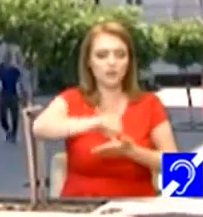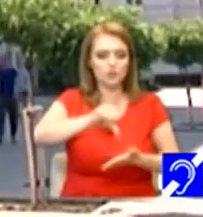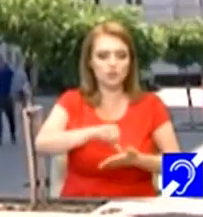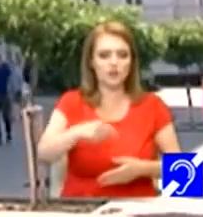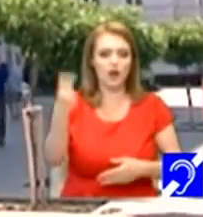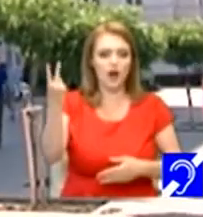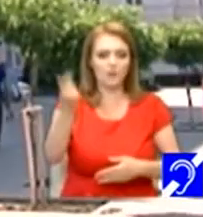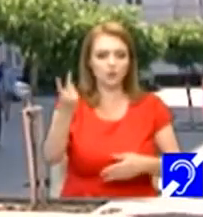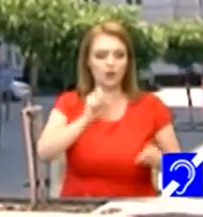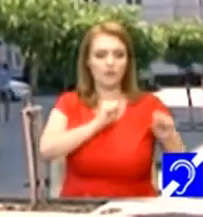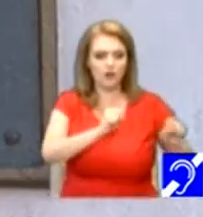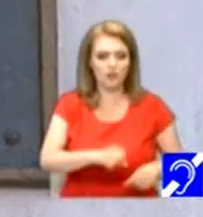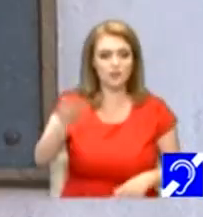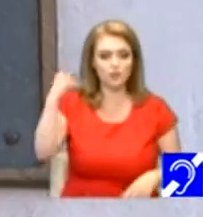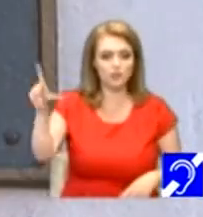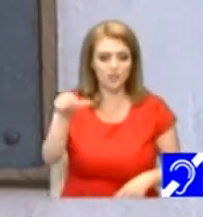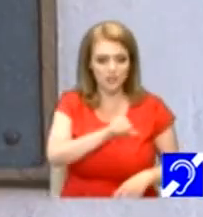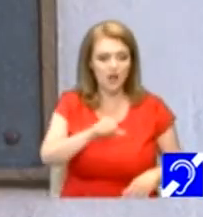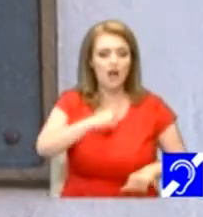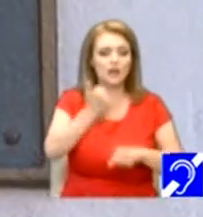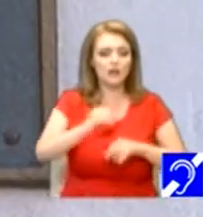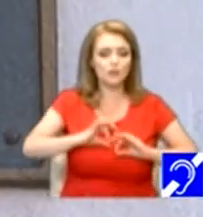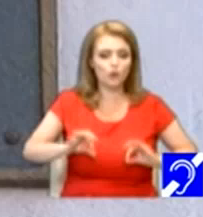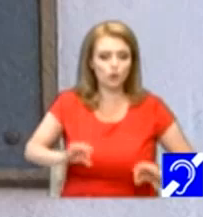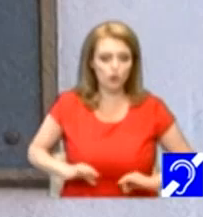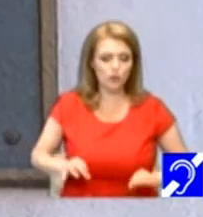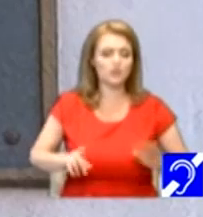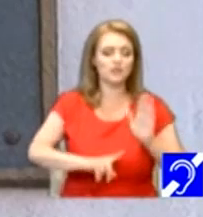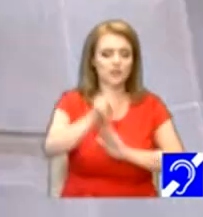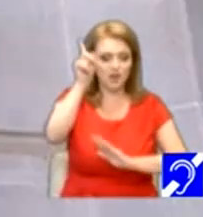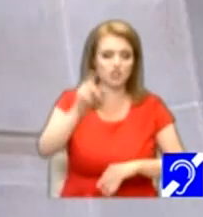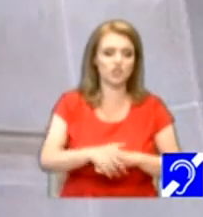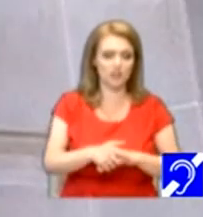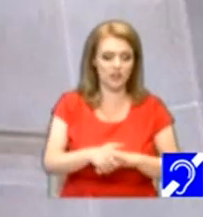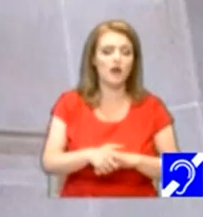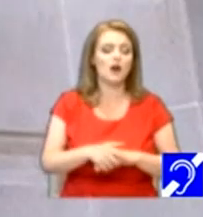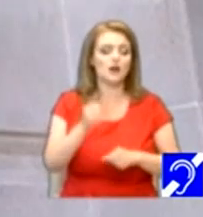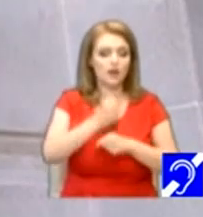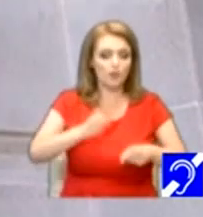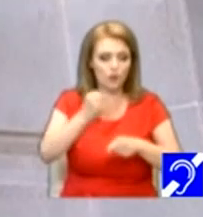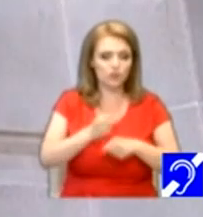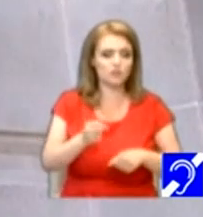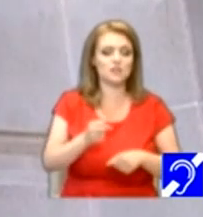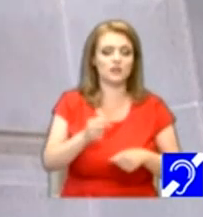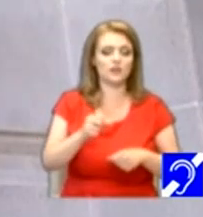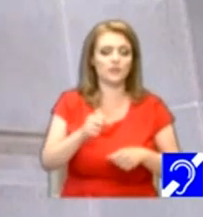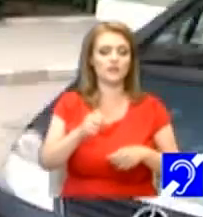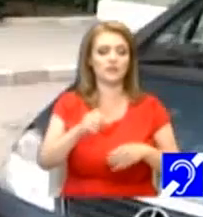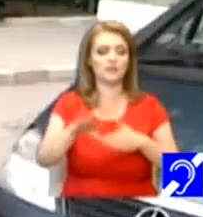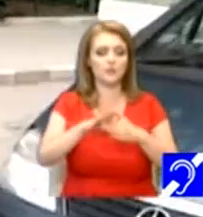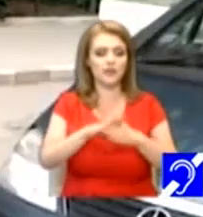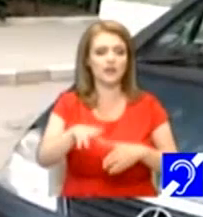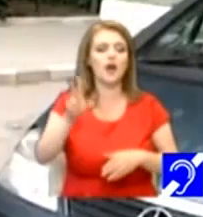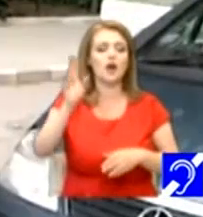trecută, Procuratura Generală a anunțat că a inițiat proceduri disciplinare în privința judecătorilor și procurorilor implicați în examinarea cazului,